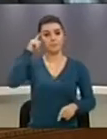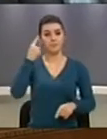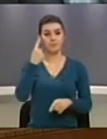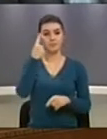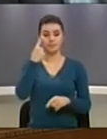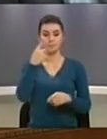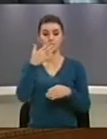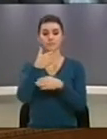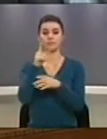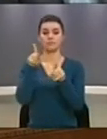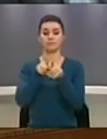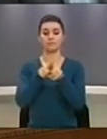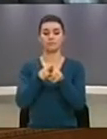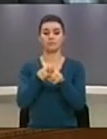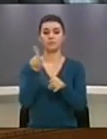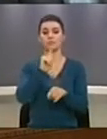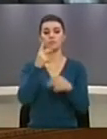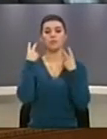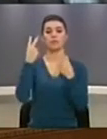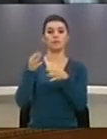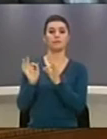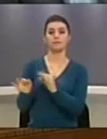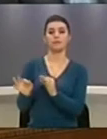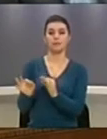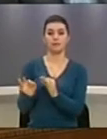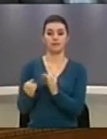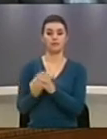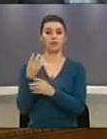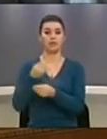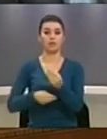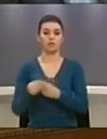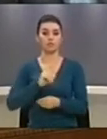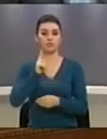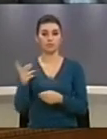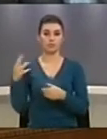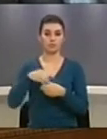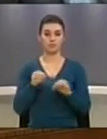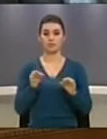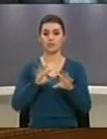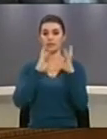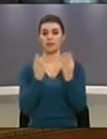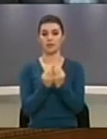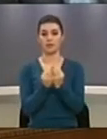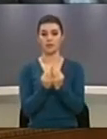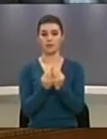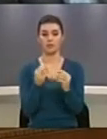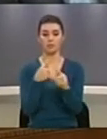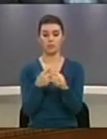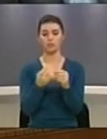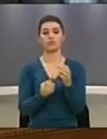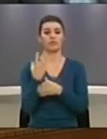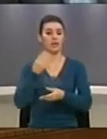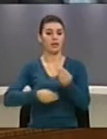nuk është e rëndësishme së veçantë për zhvillimin ekonomik, por edhe të shtetëndërtimin në Kosovë, e veçanërisht kur kihet